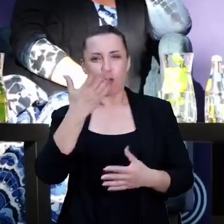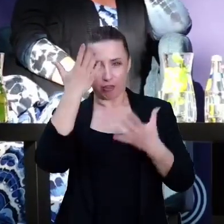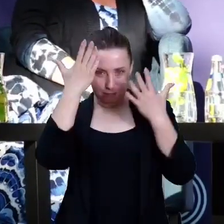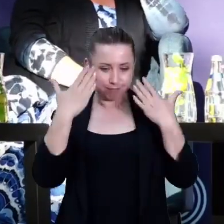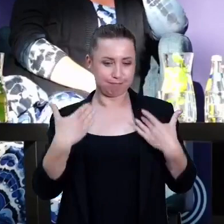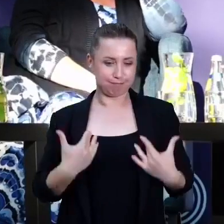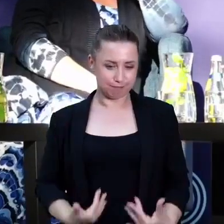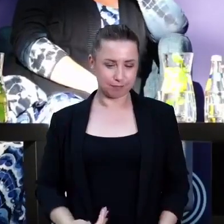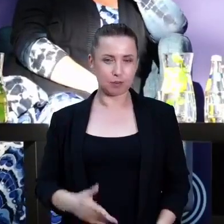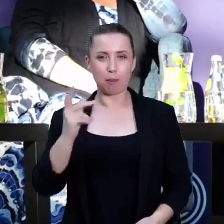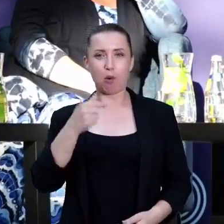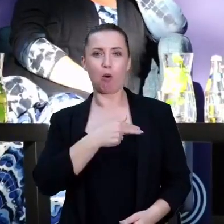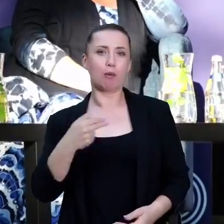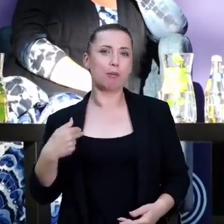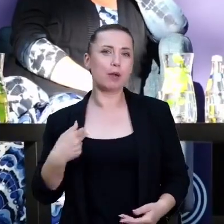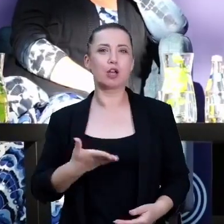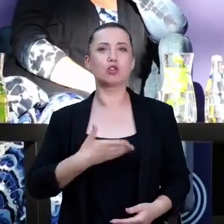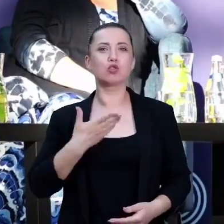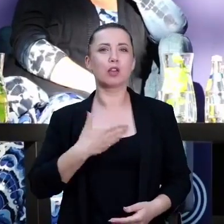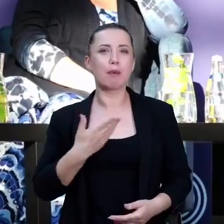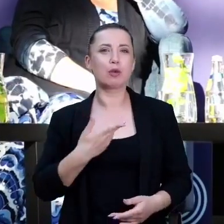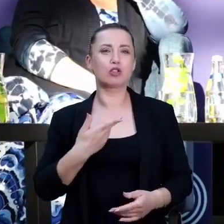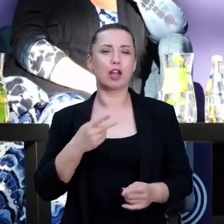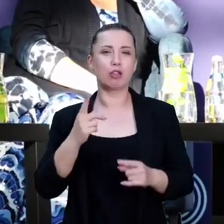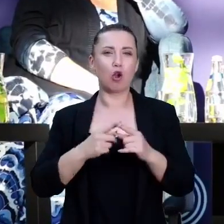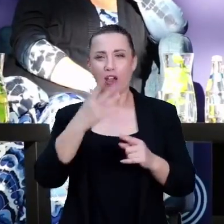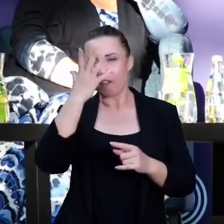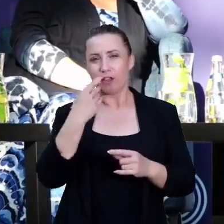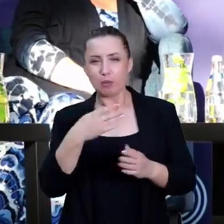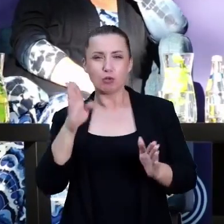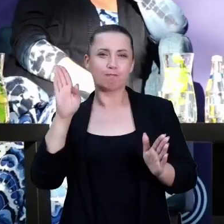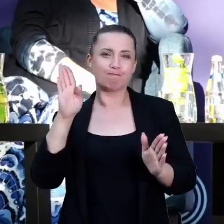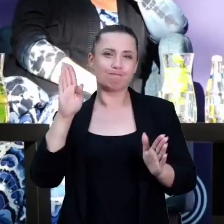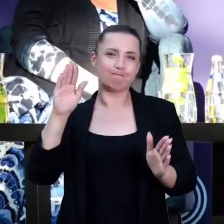że czujemy, że jakby jej poziom spada, prawda.